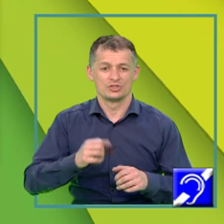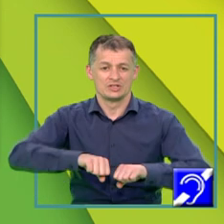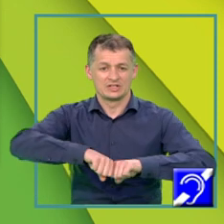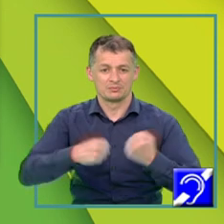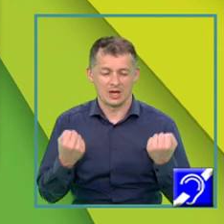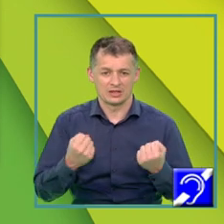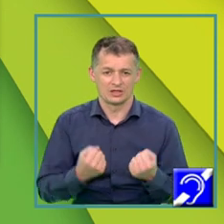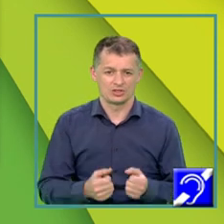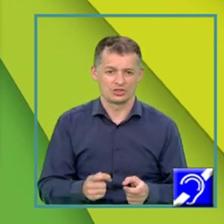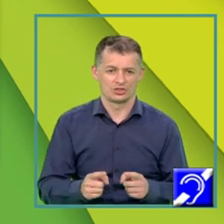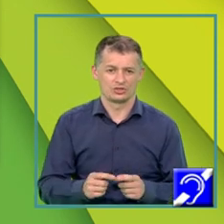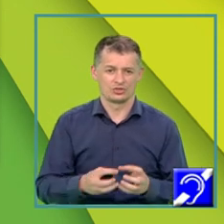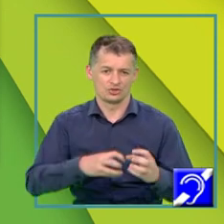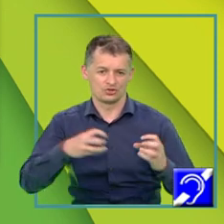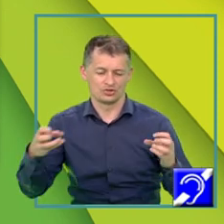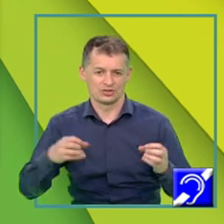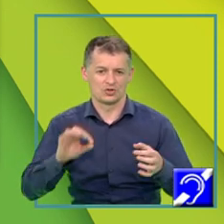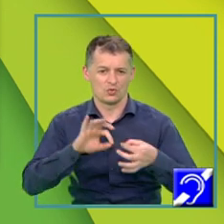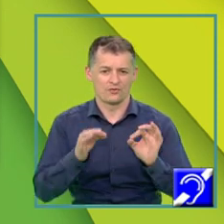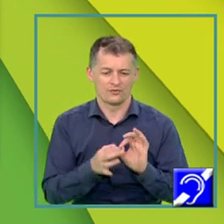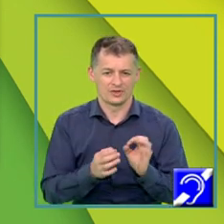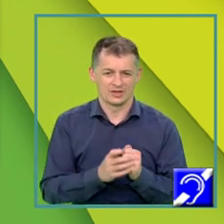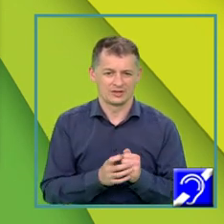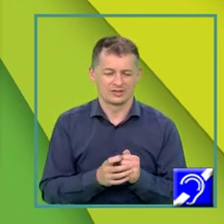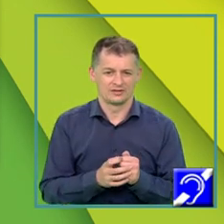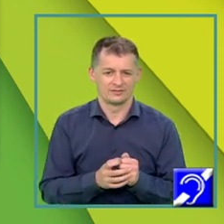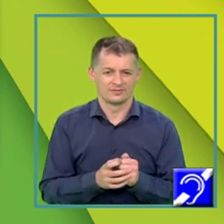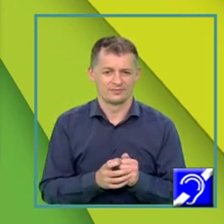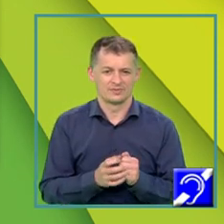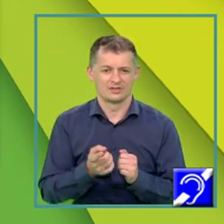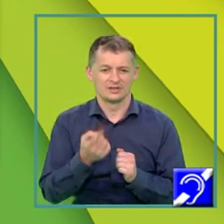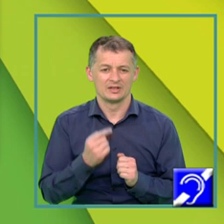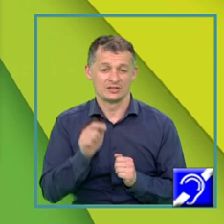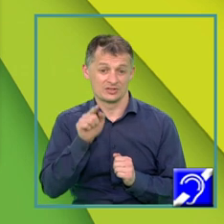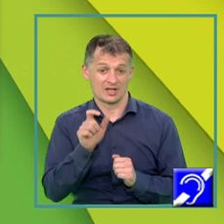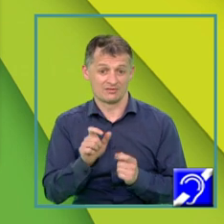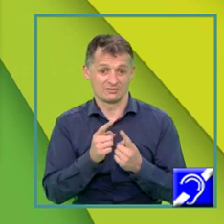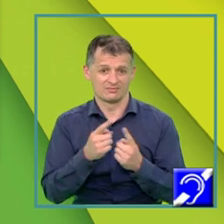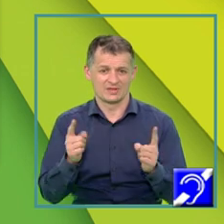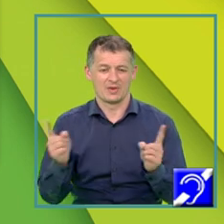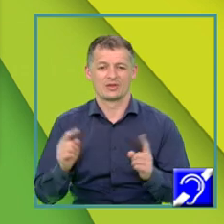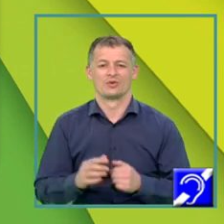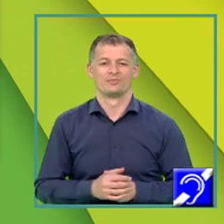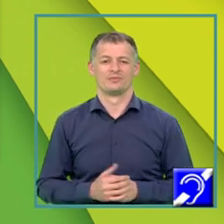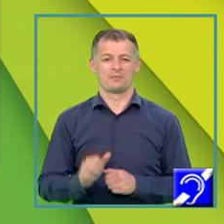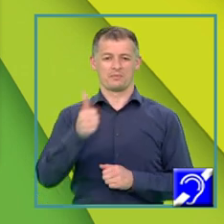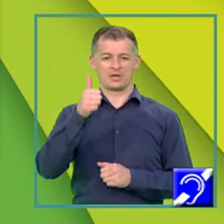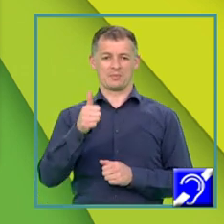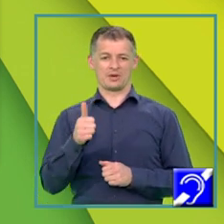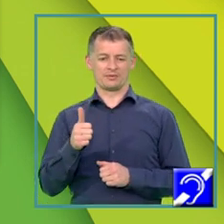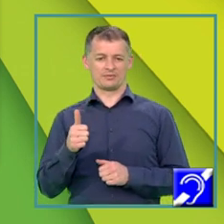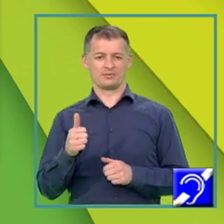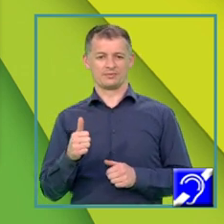șir în cuvinte delimitate de caracterele din șirul separatori la primul apel